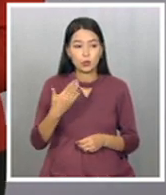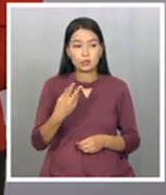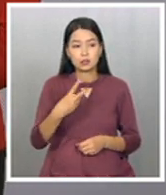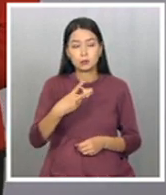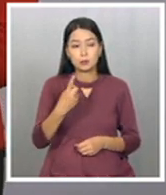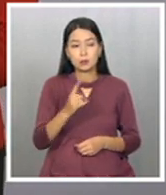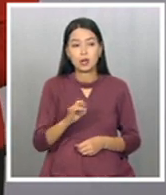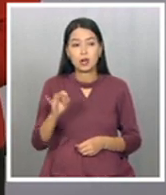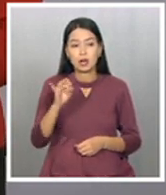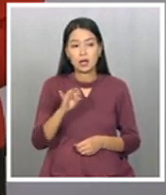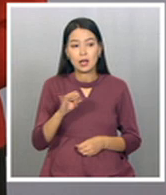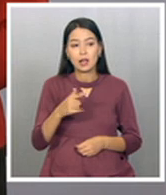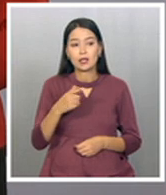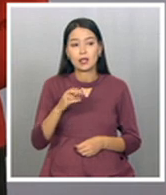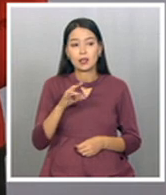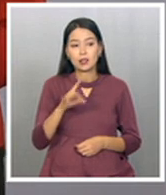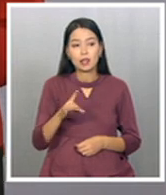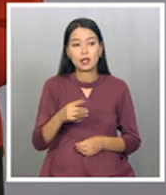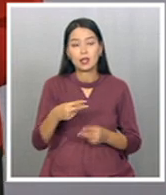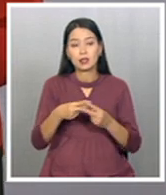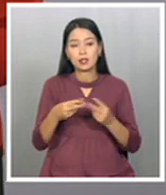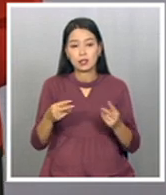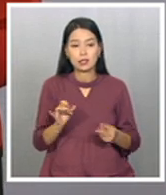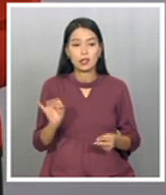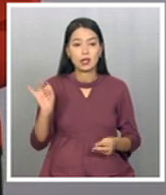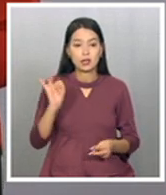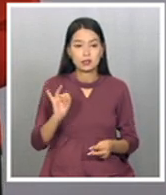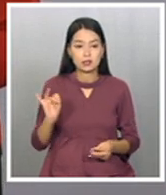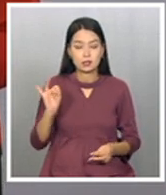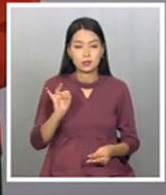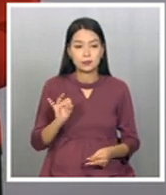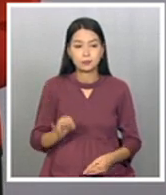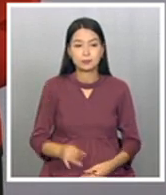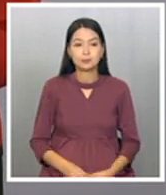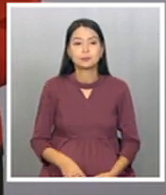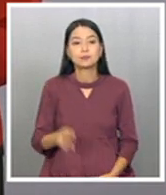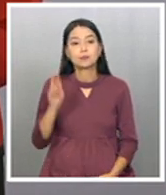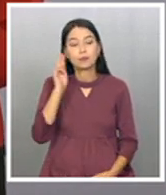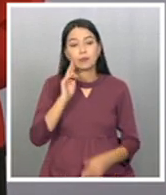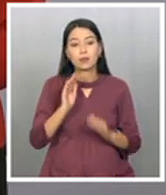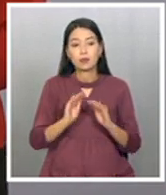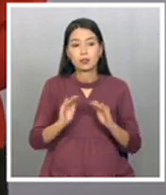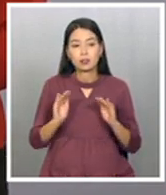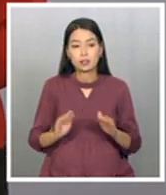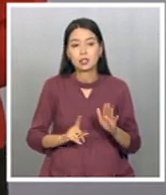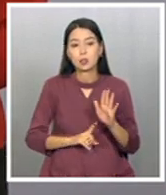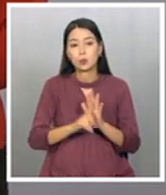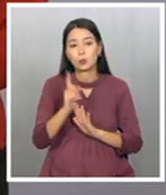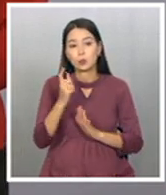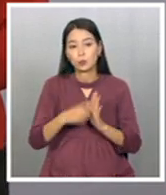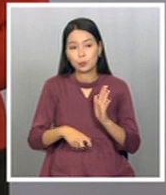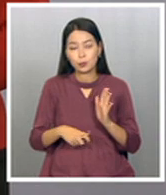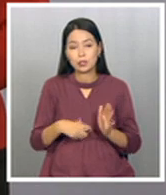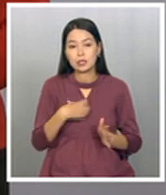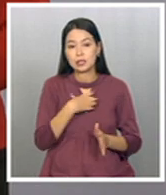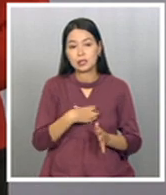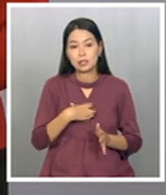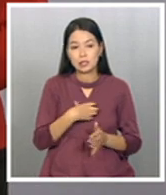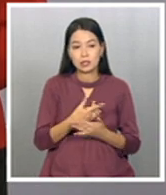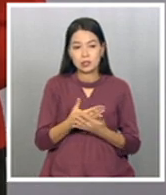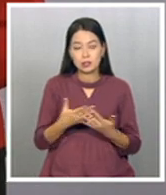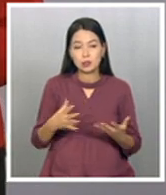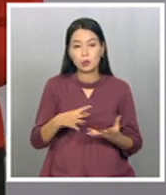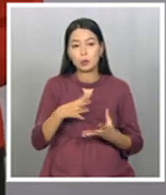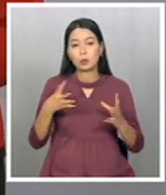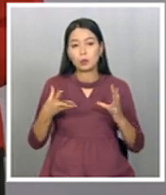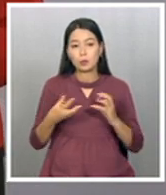ғасыр гендерлік теңдік ғасыры. Оқушылар, кіріспе бөлімді, негізгі бөлімді, қорытынды